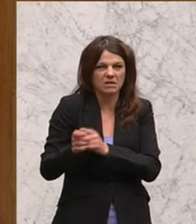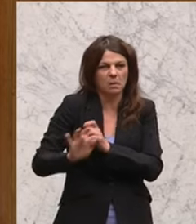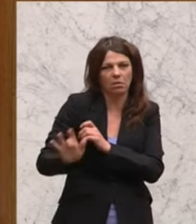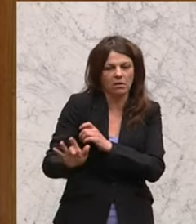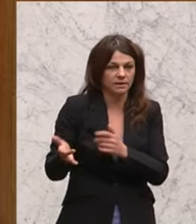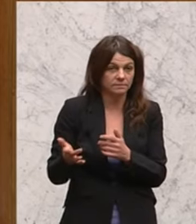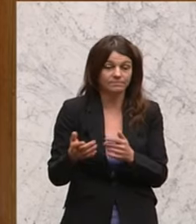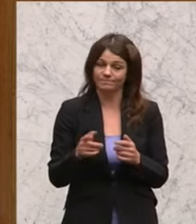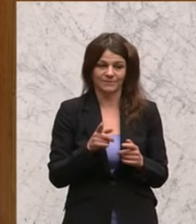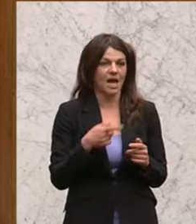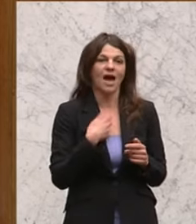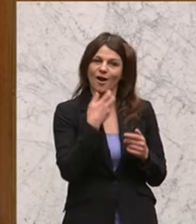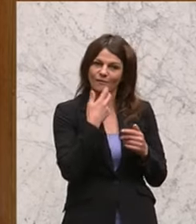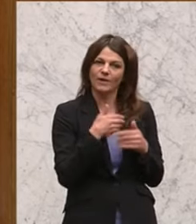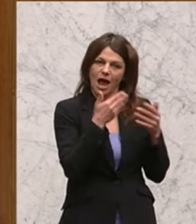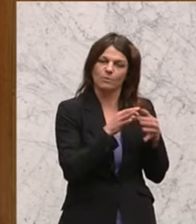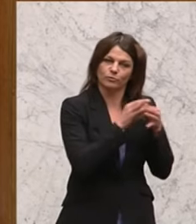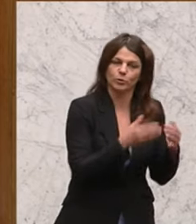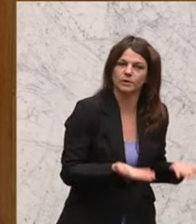gegenüberstellen.